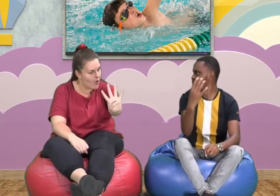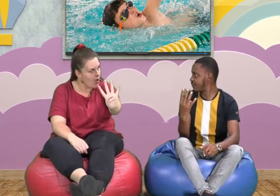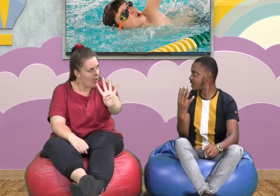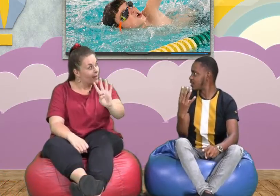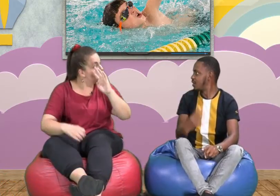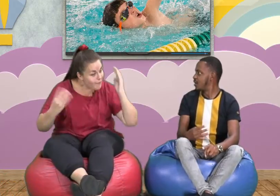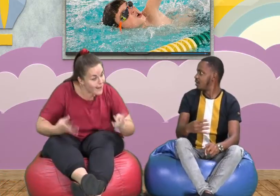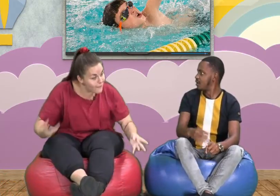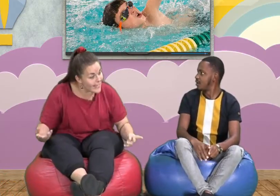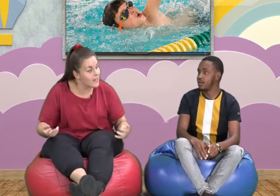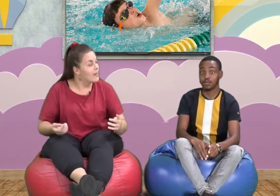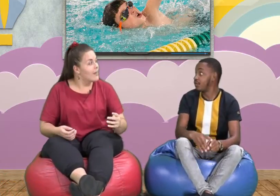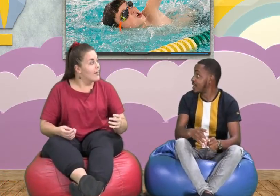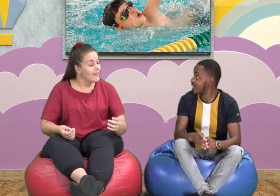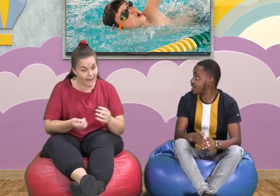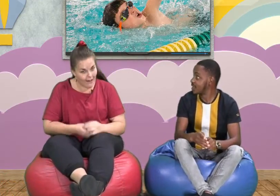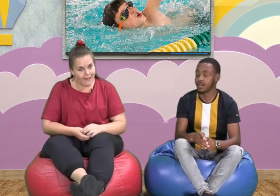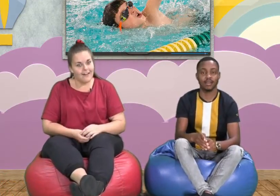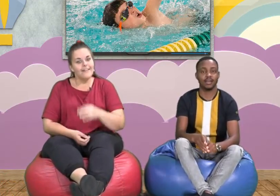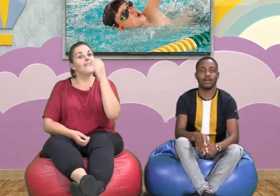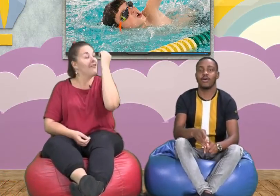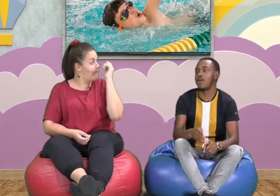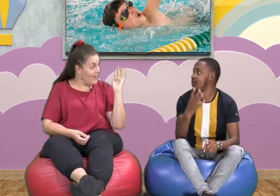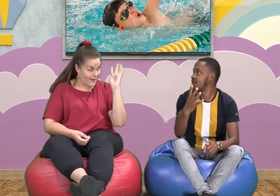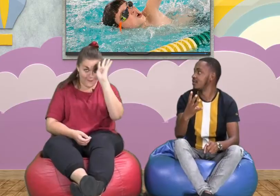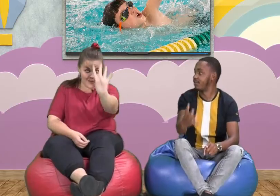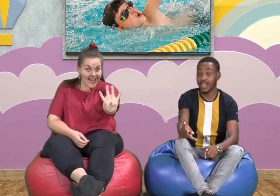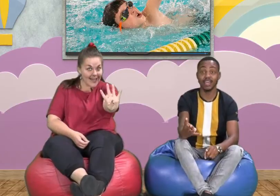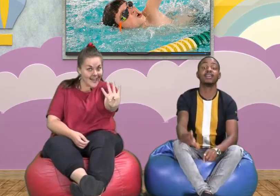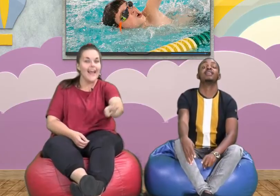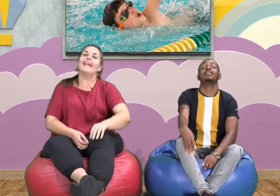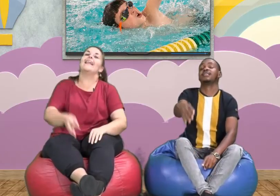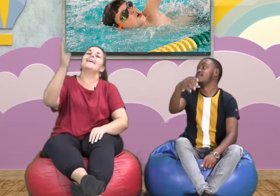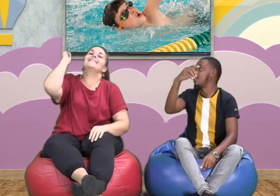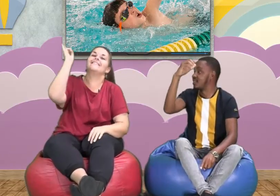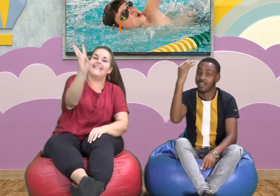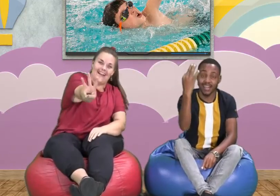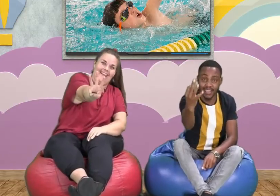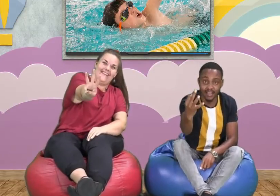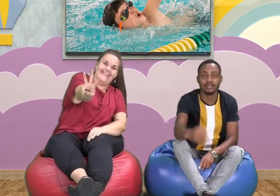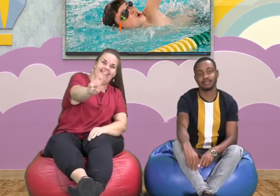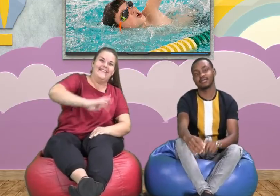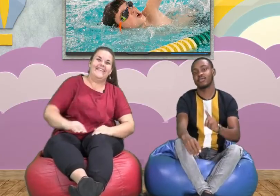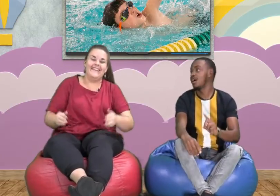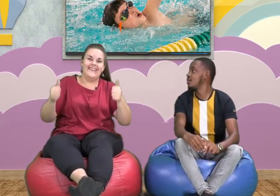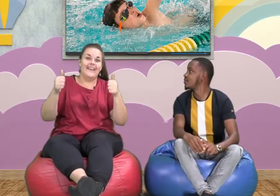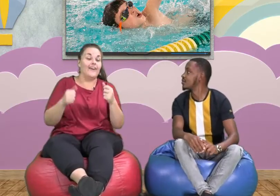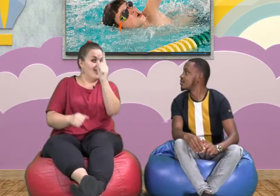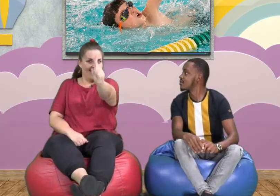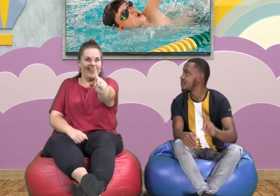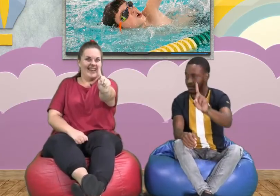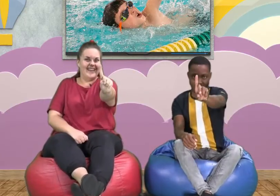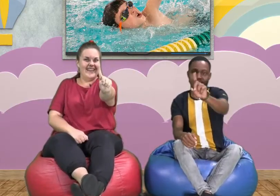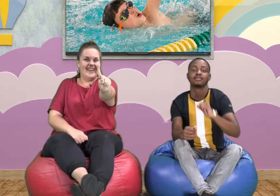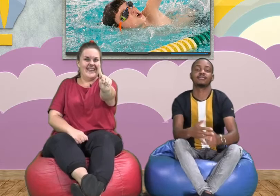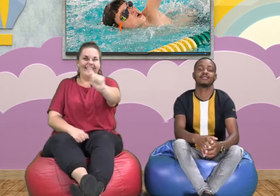Dis zo. week 4. Dis al week 4. Zo vinnig. Ja. Week 4, les 3 van graad